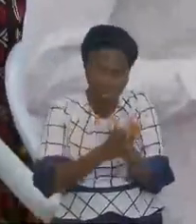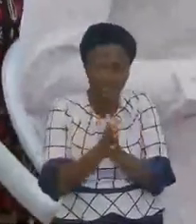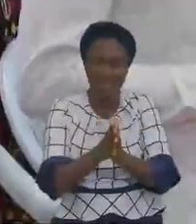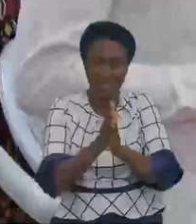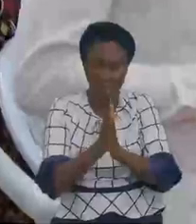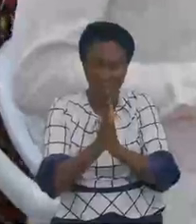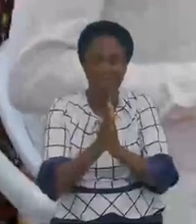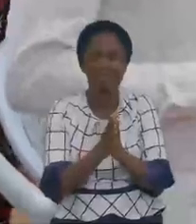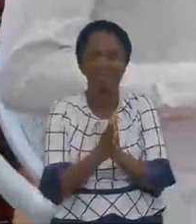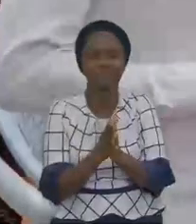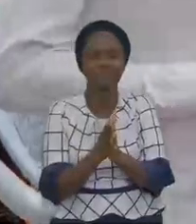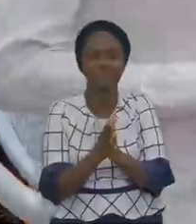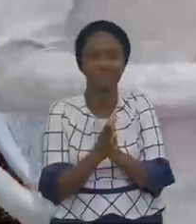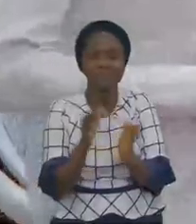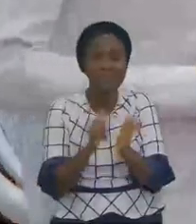Tu as la décision.